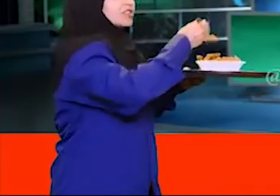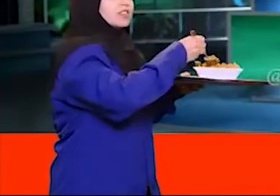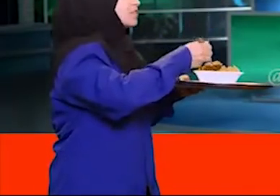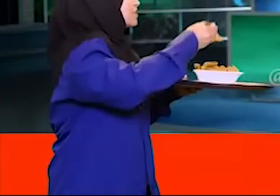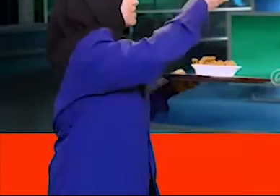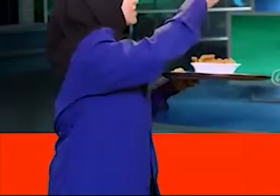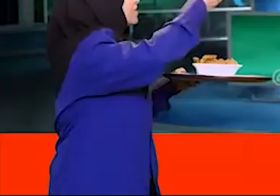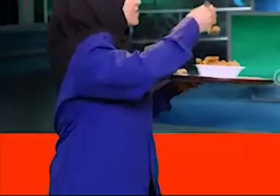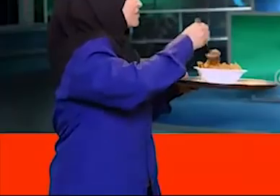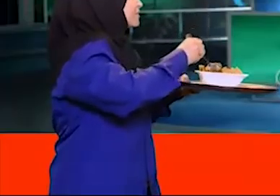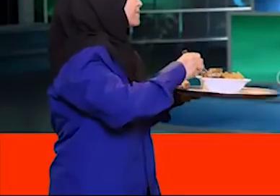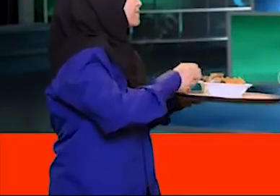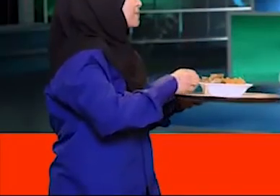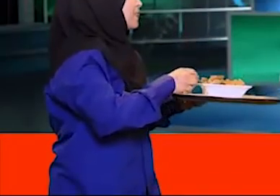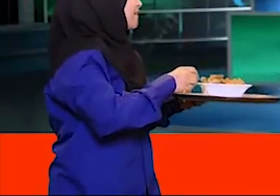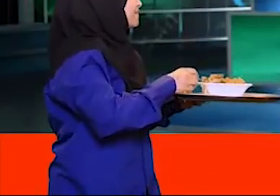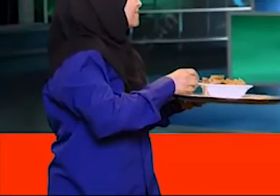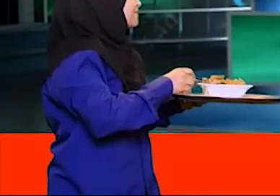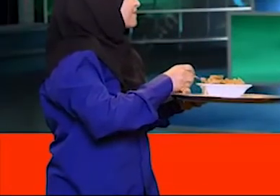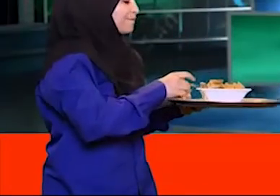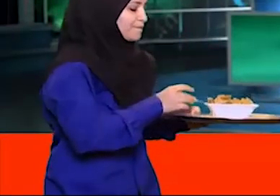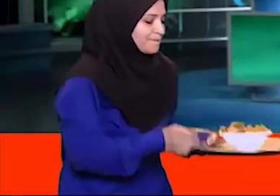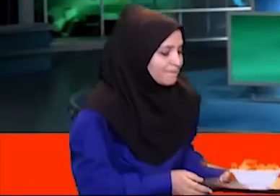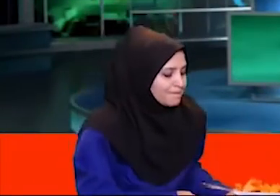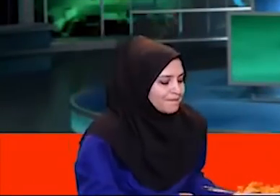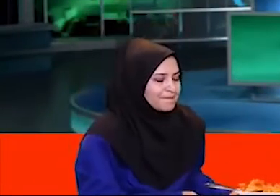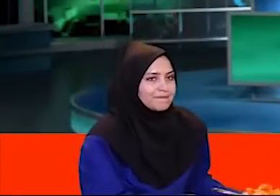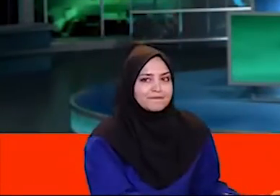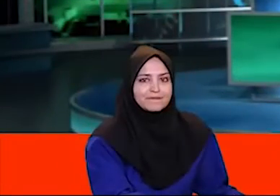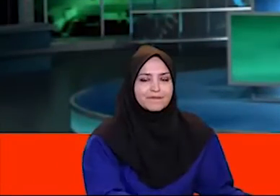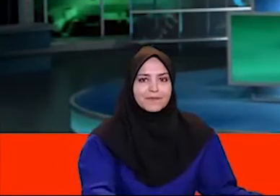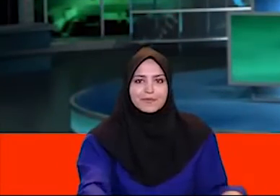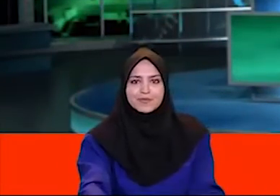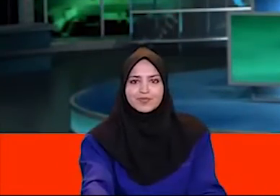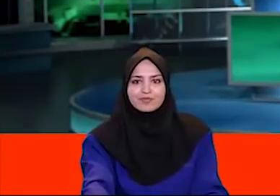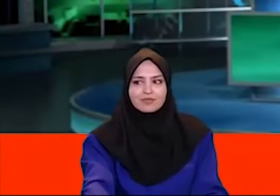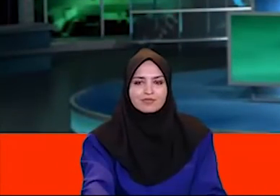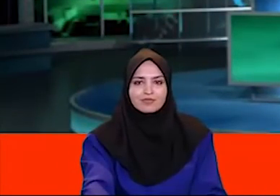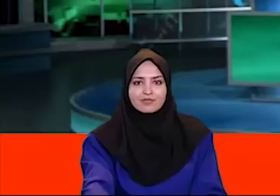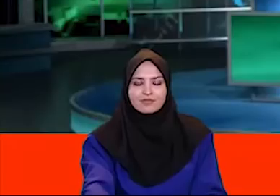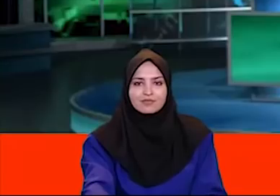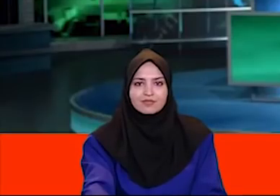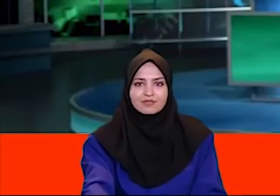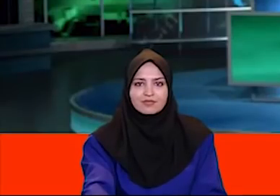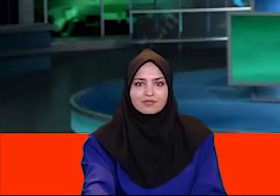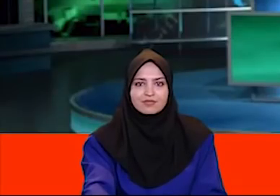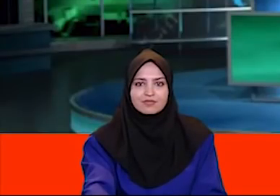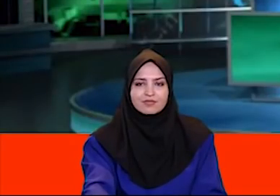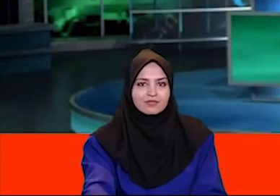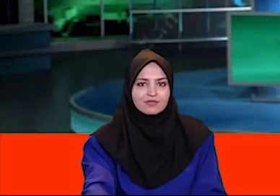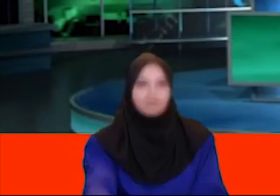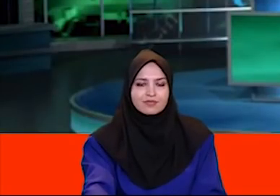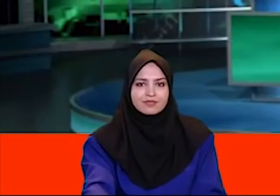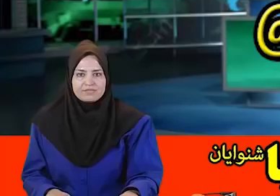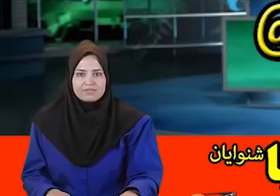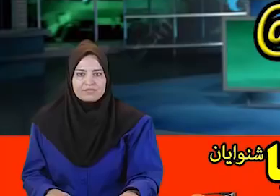لگت سن طلا اینجوری نبودم. دلار به سر اذیت